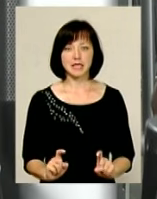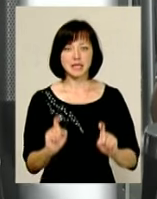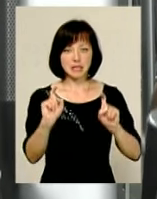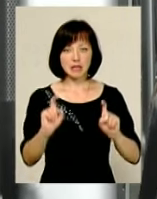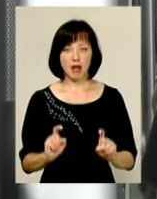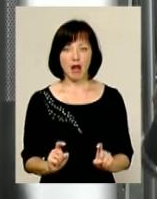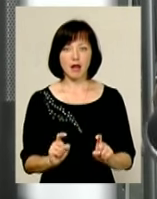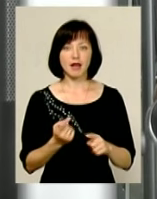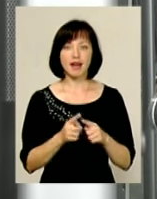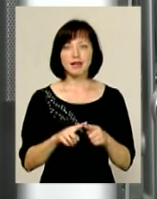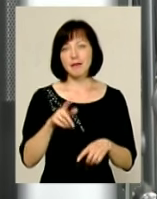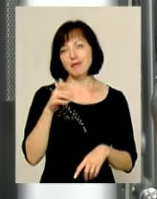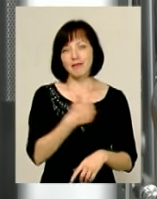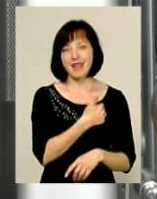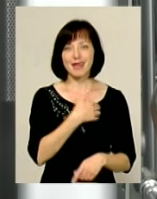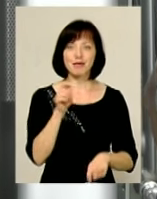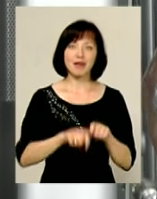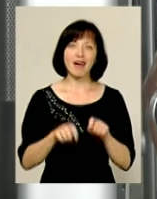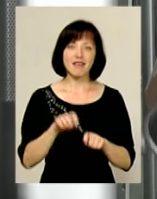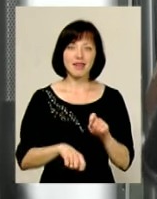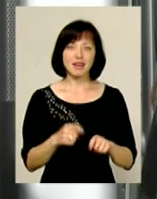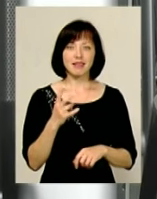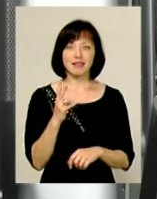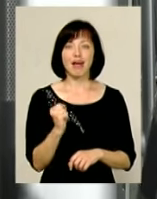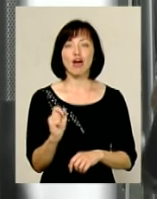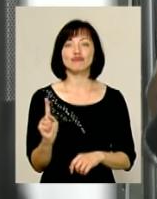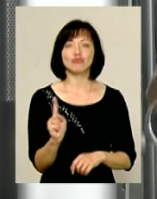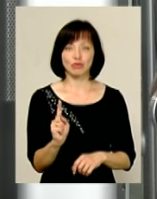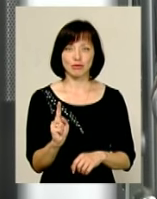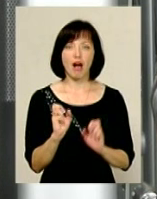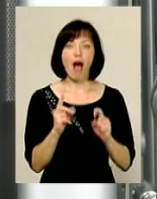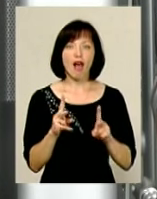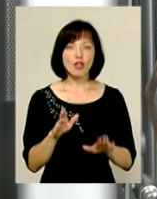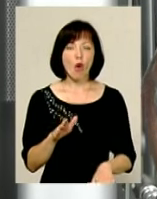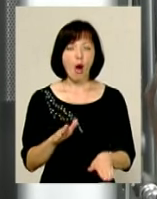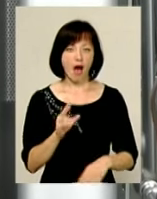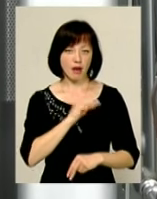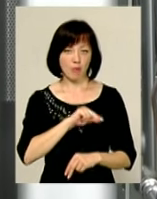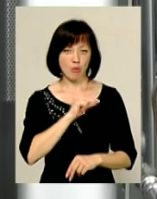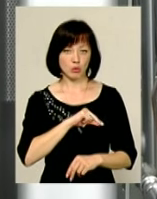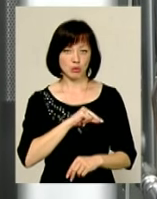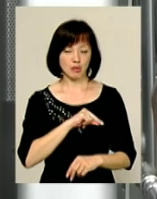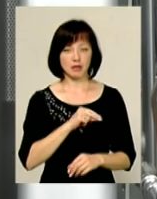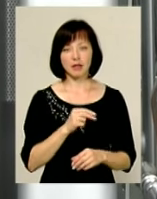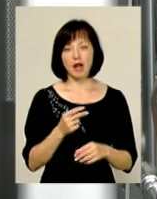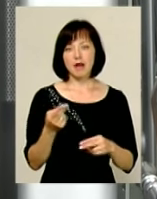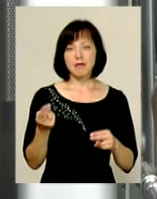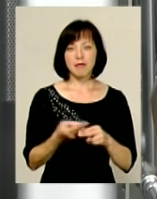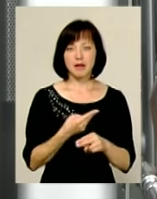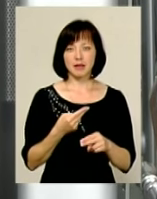как можно сказать, проверить тоныш? Вот ээ как нога работает. Вот это в